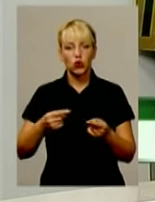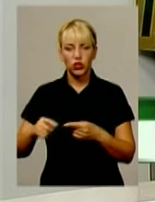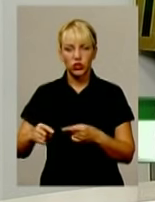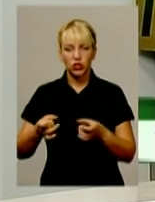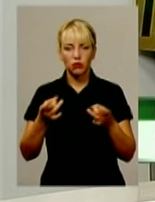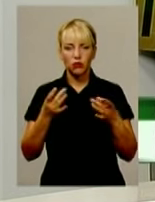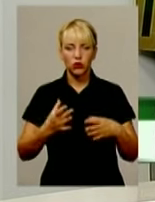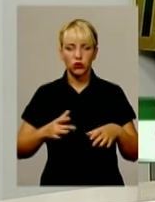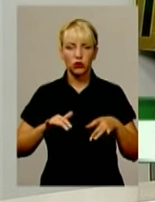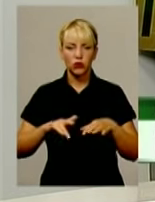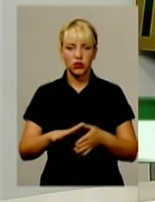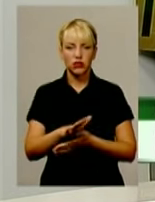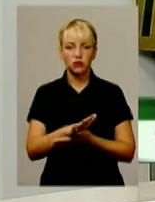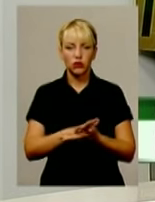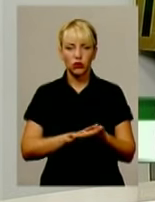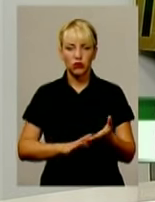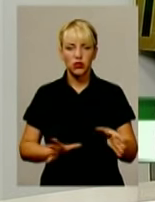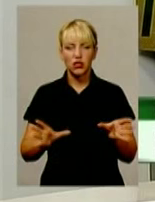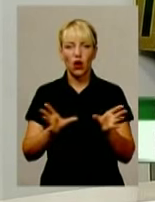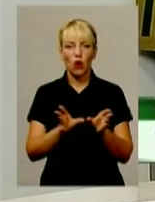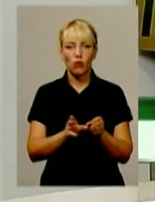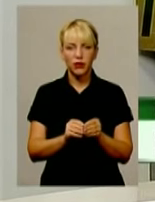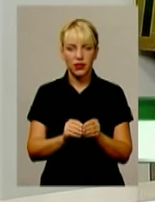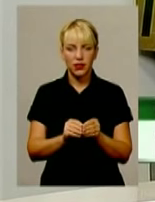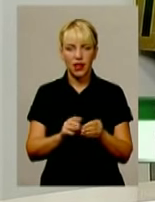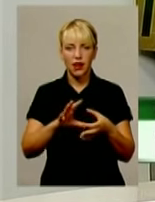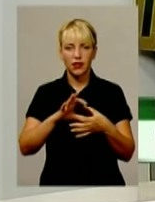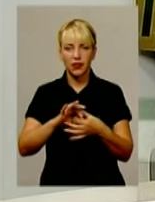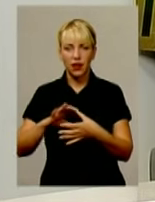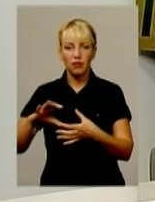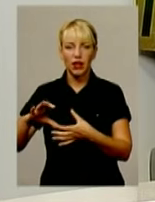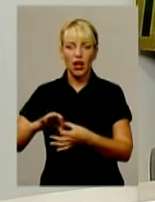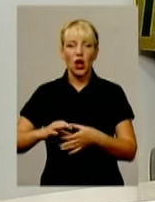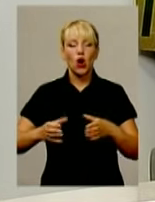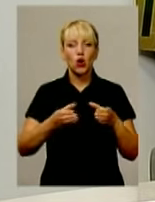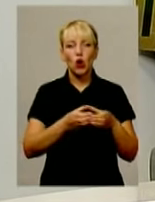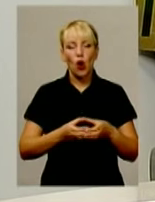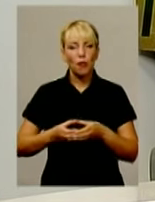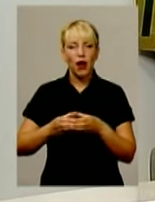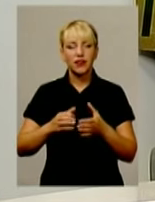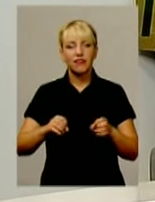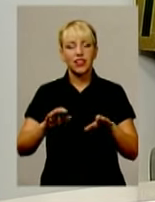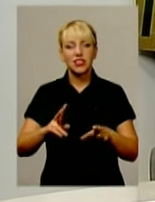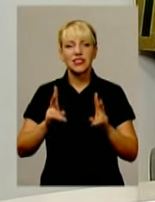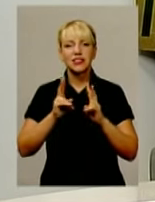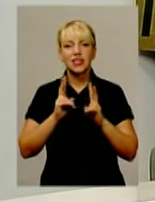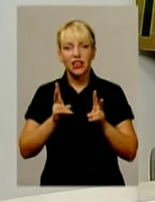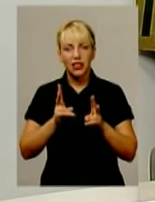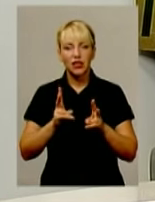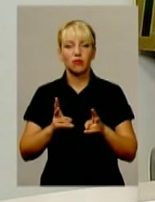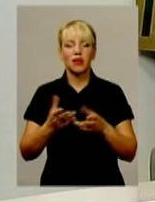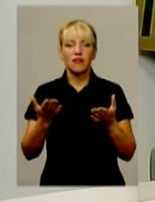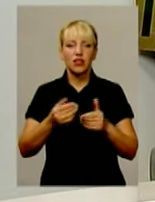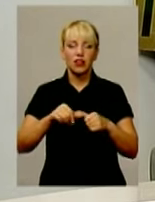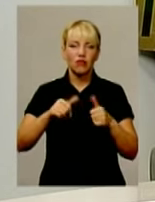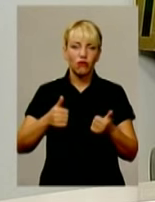просто процес продовжується об'єднання. Громади ще вирішують, з ким об'єднатися, в якій конфігурації,